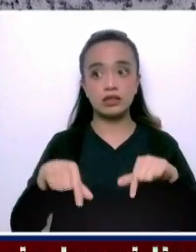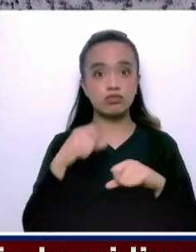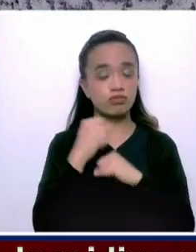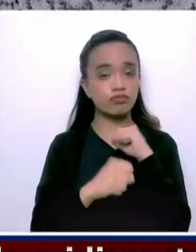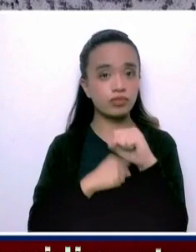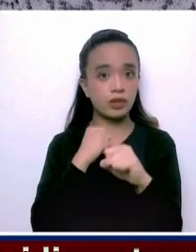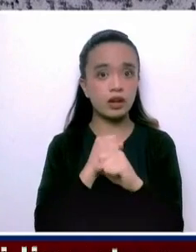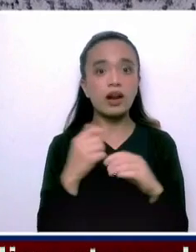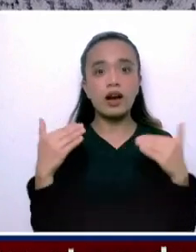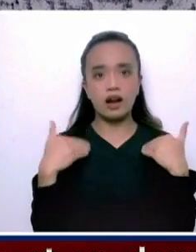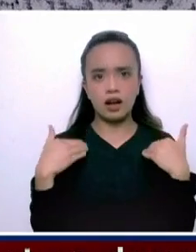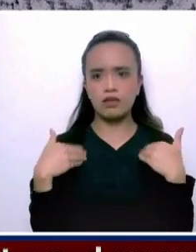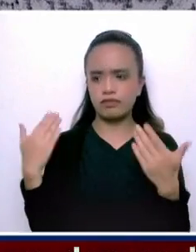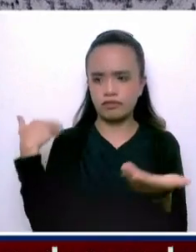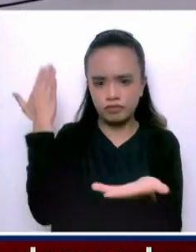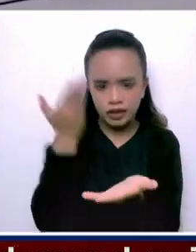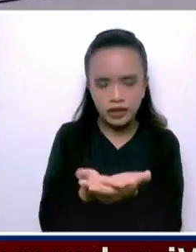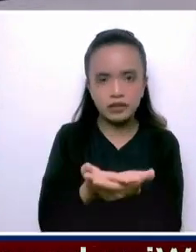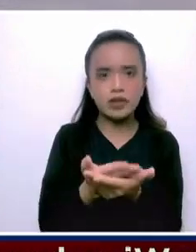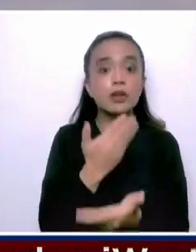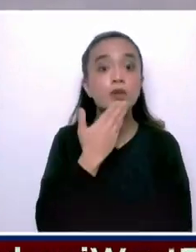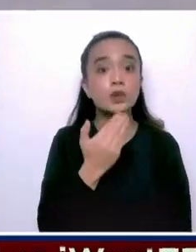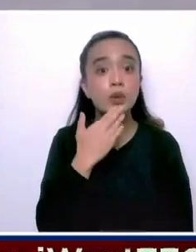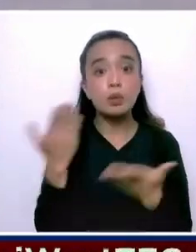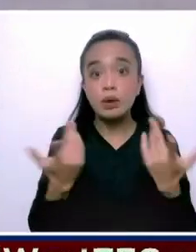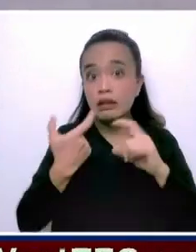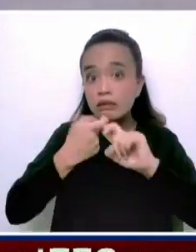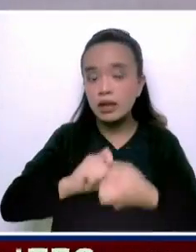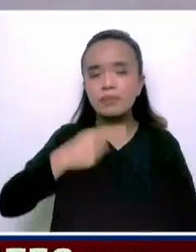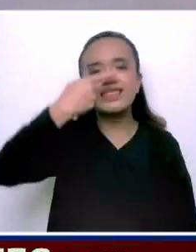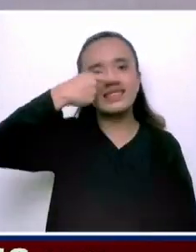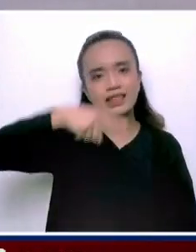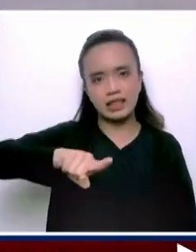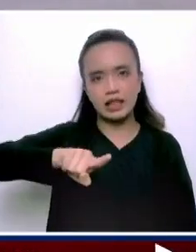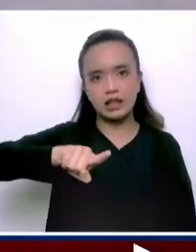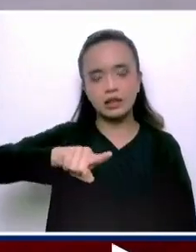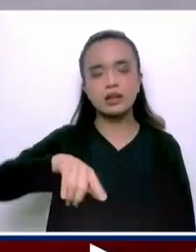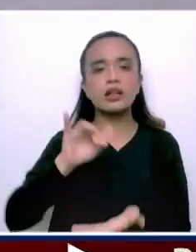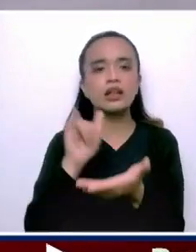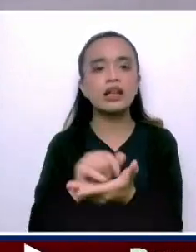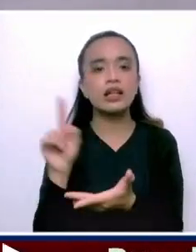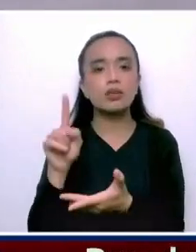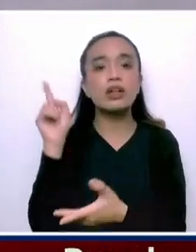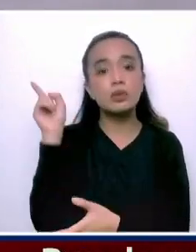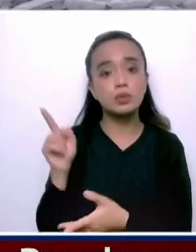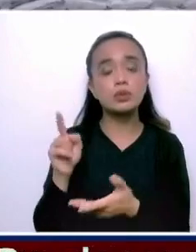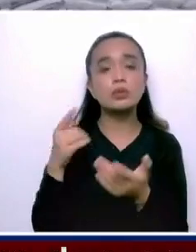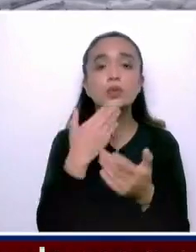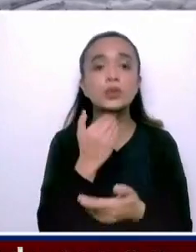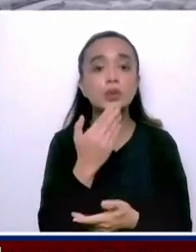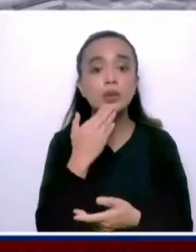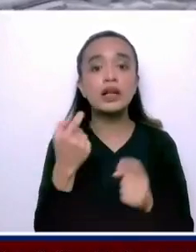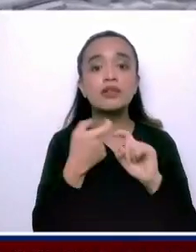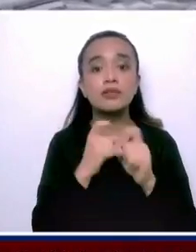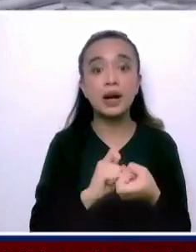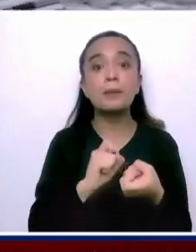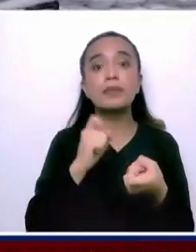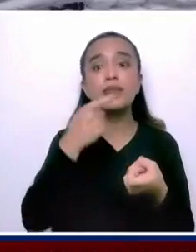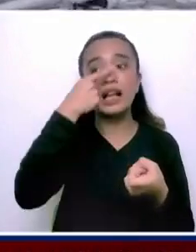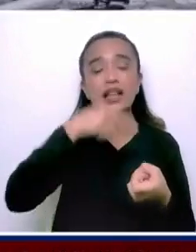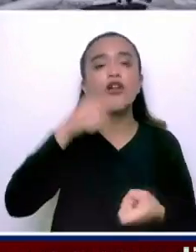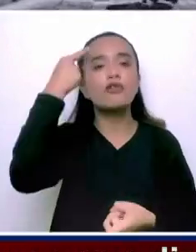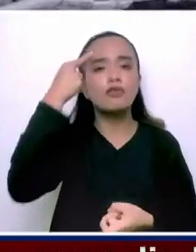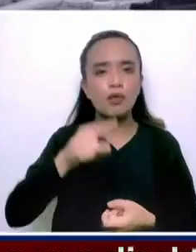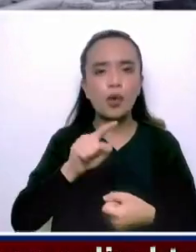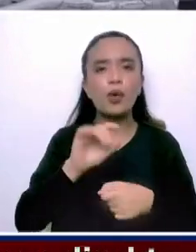ng mga dumating na sugar mula sa Thailand at ito na yung mga ilan sa mga asukal na galing mula sa Thailand na para sa